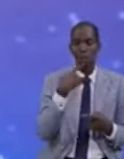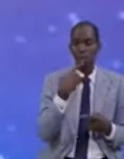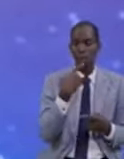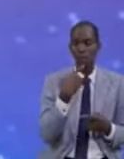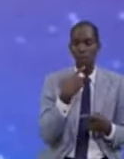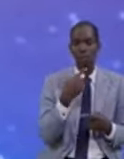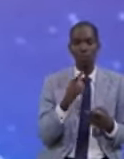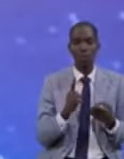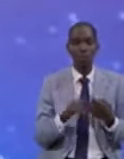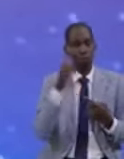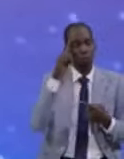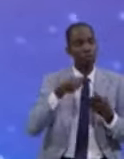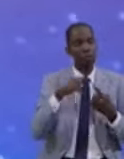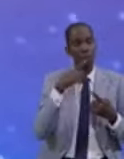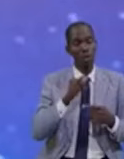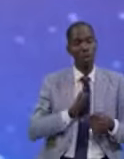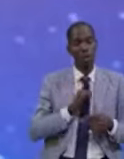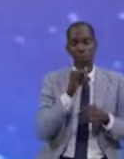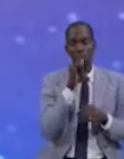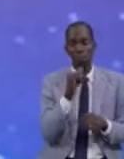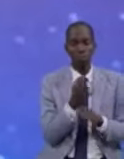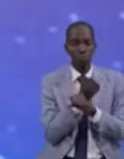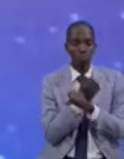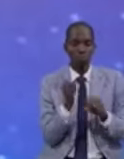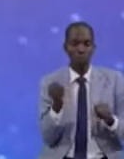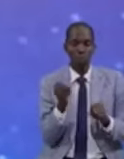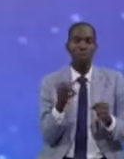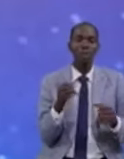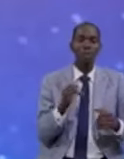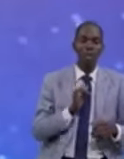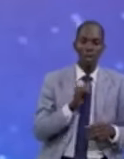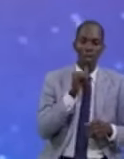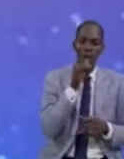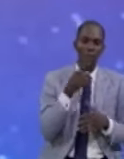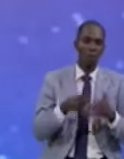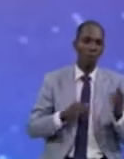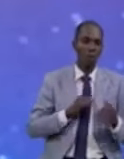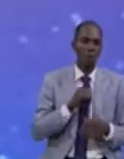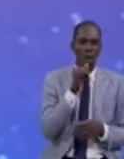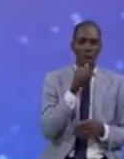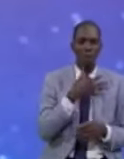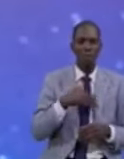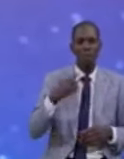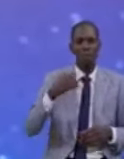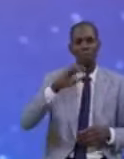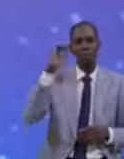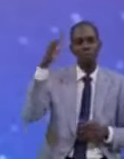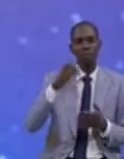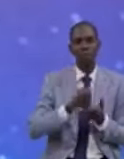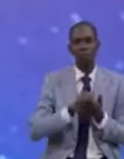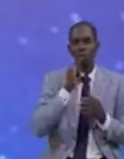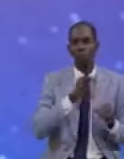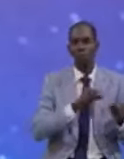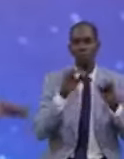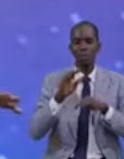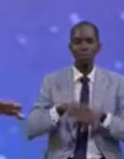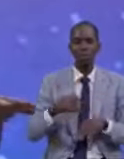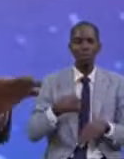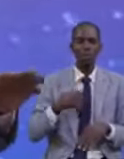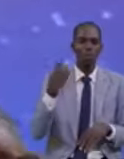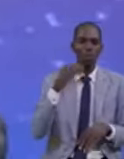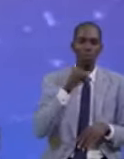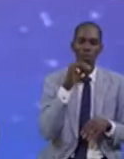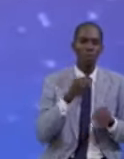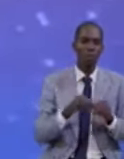suis et sa grâce qui a été manifestée envers moi n'a pas été vinee la